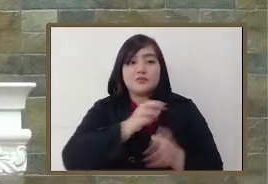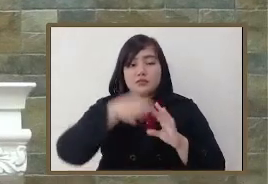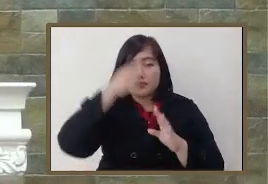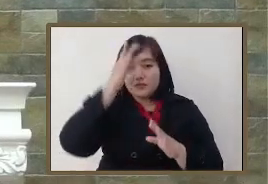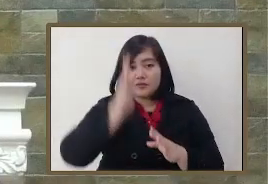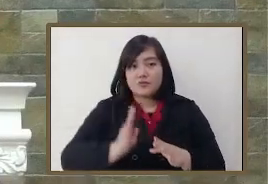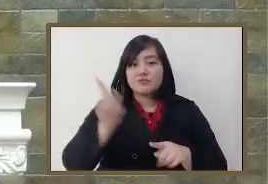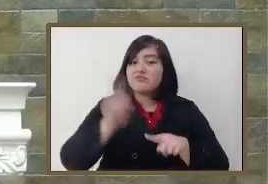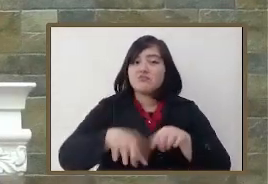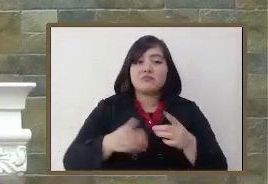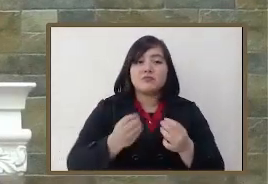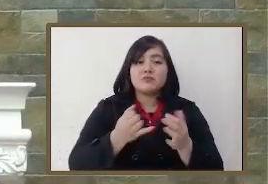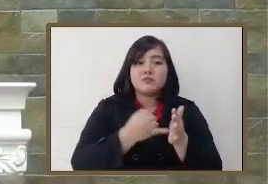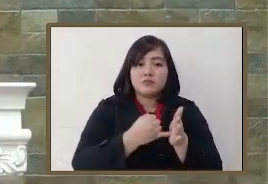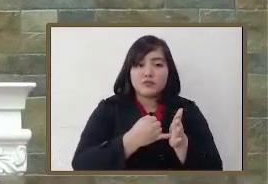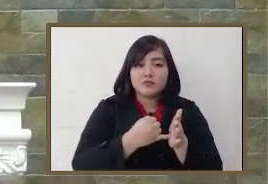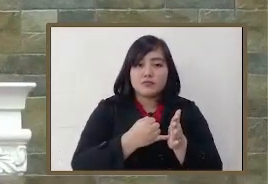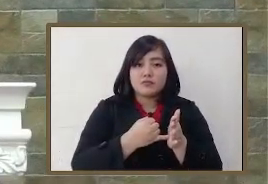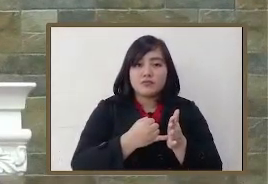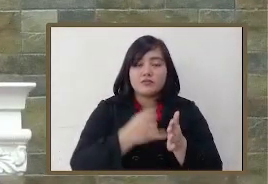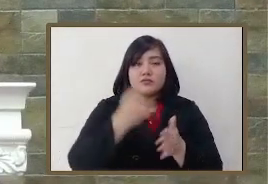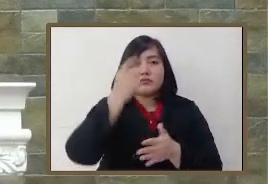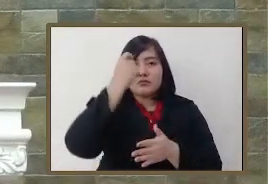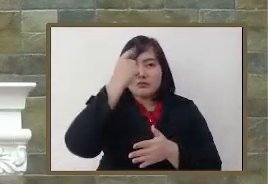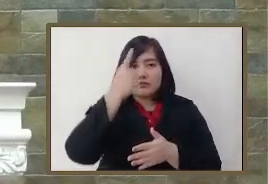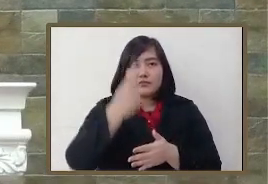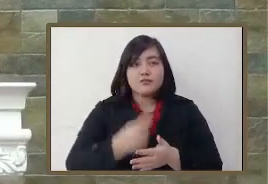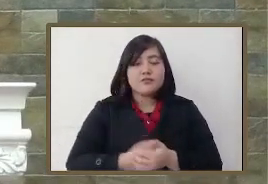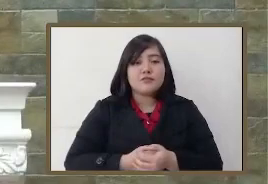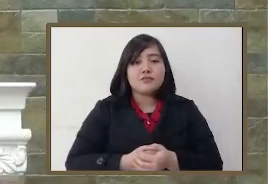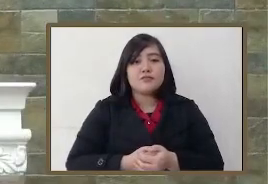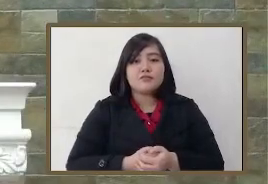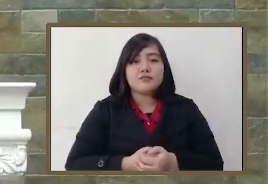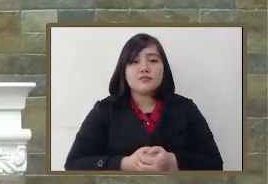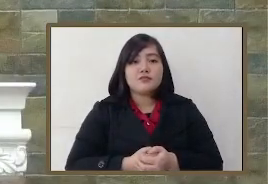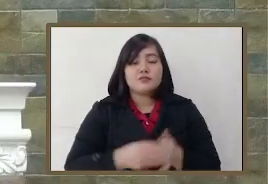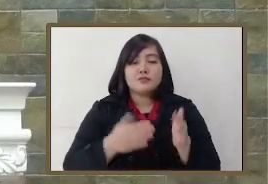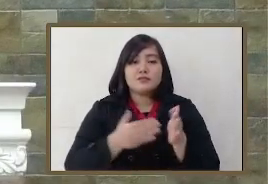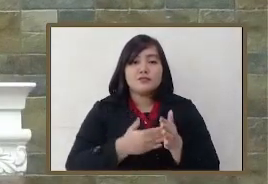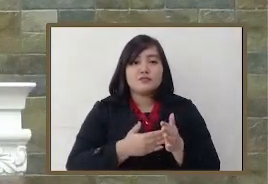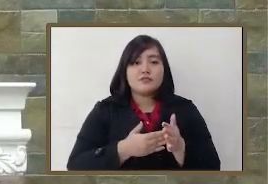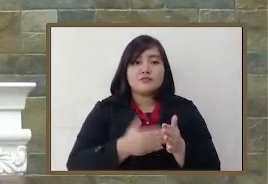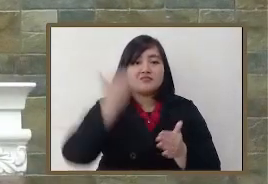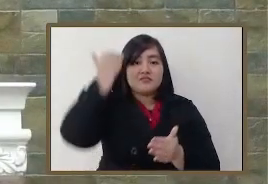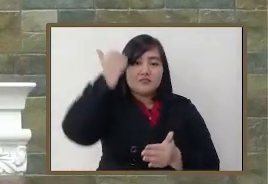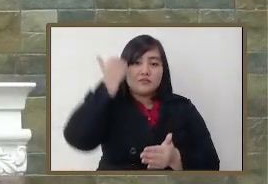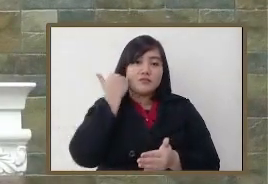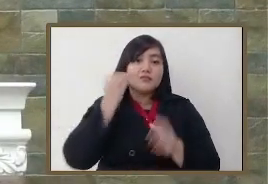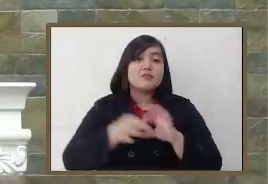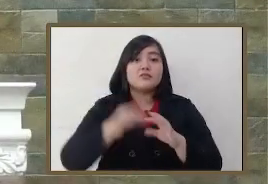Klarado po ako sa inyo? Kaya, kapatid, yung lack of knowledge,